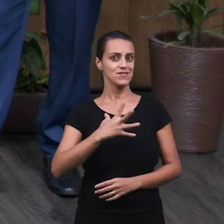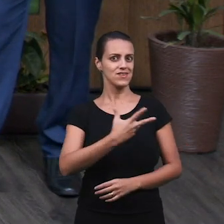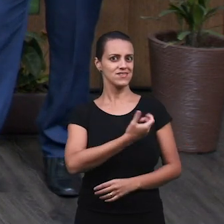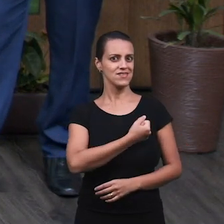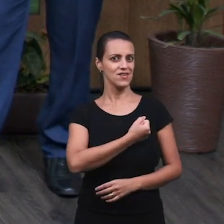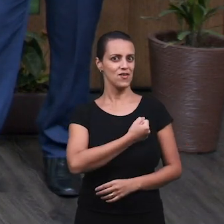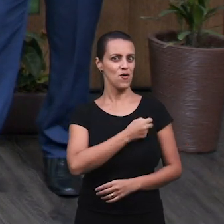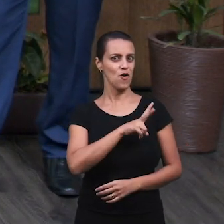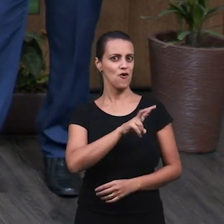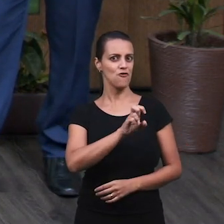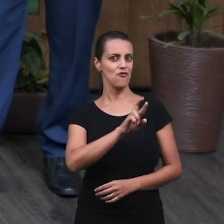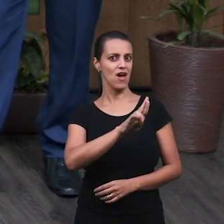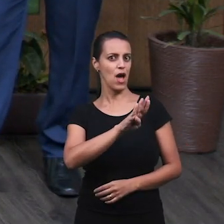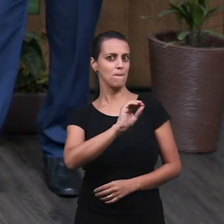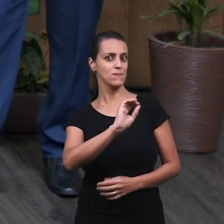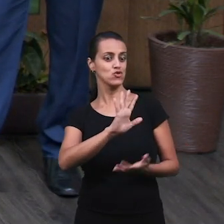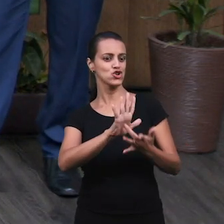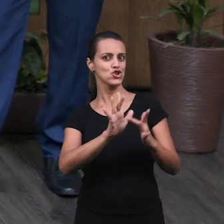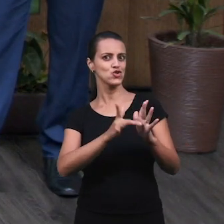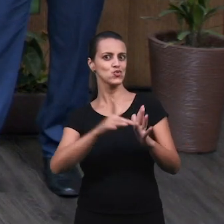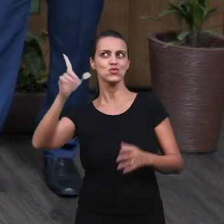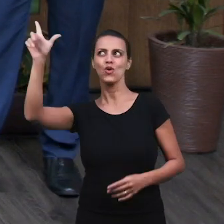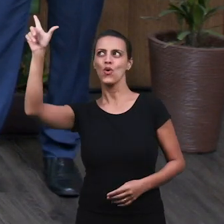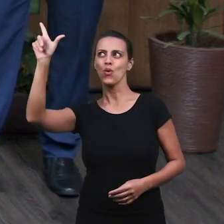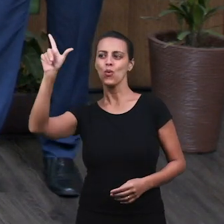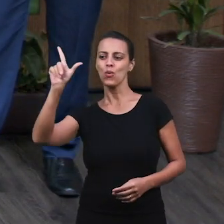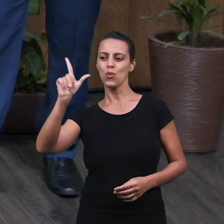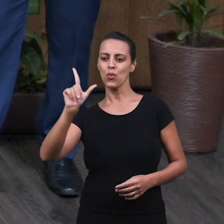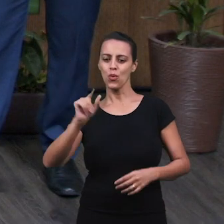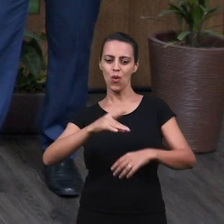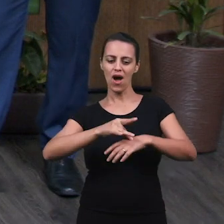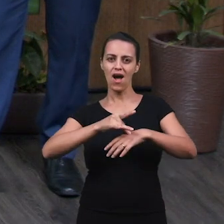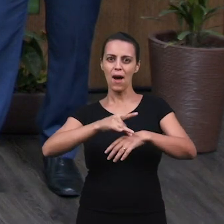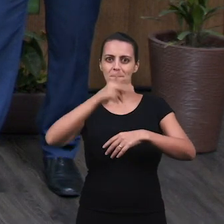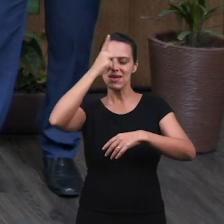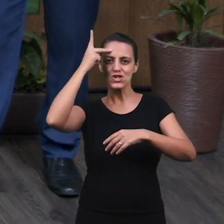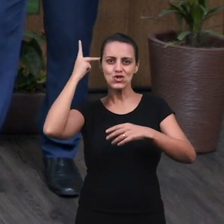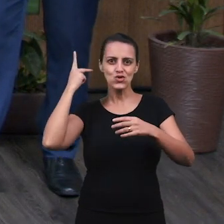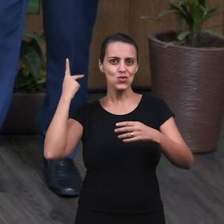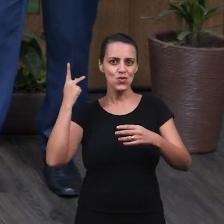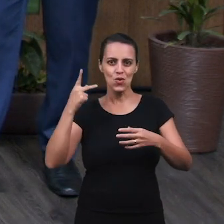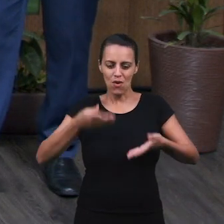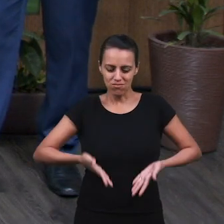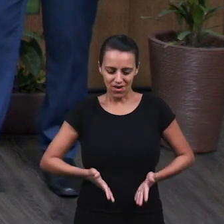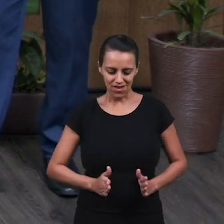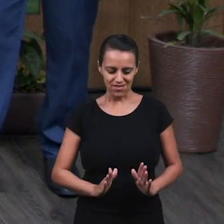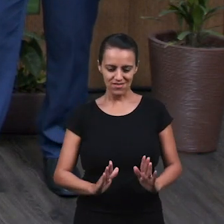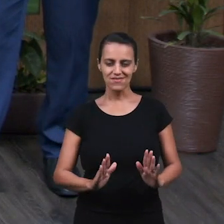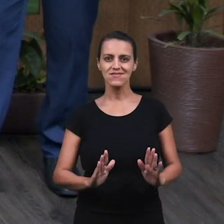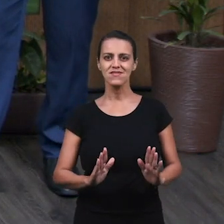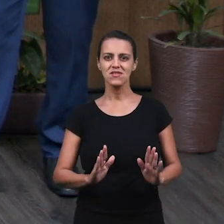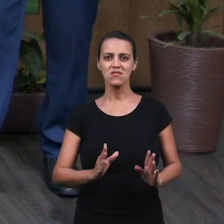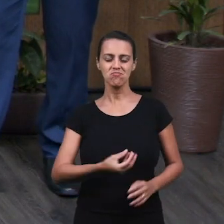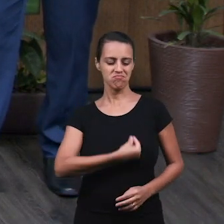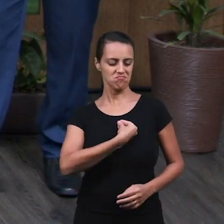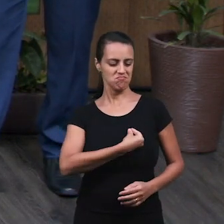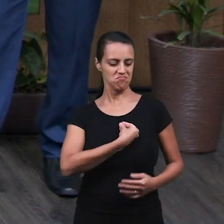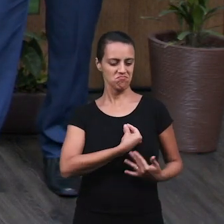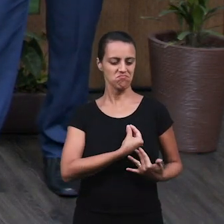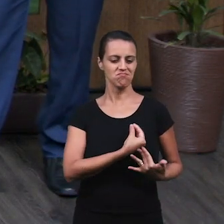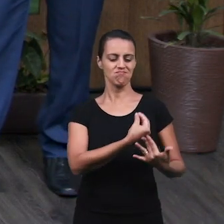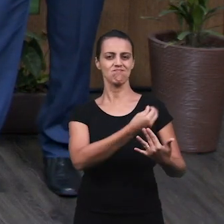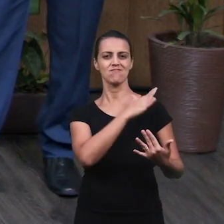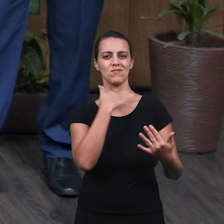chair, il s'est donné pour nous afin d'accomplir la proposition de Dieu pour le salut de